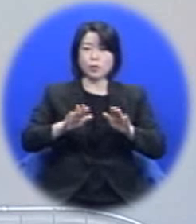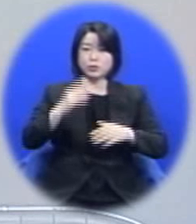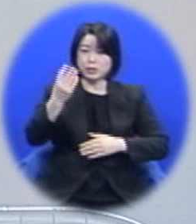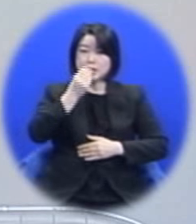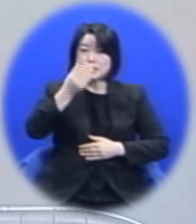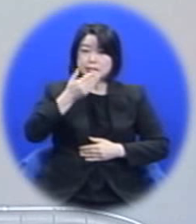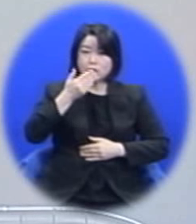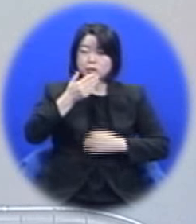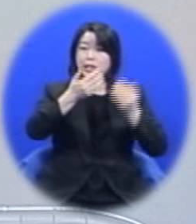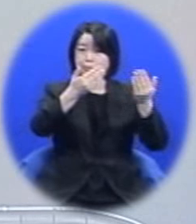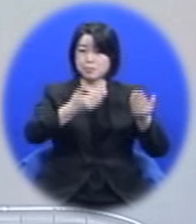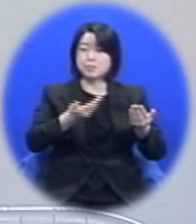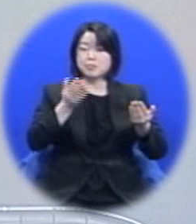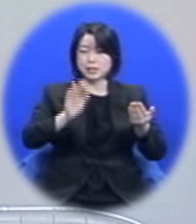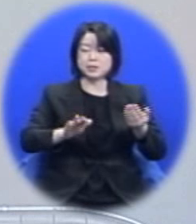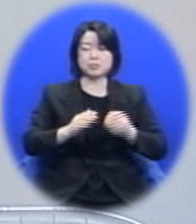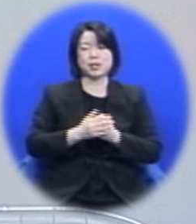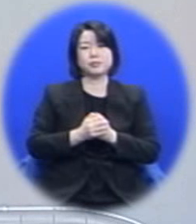성찬을 하겠습니다만